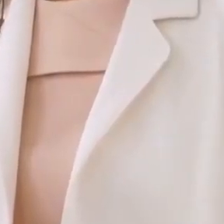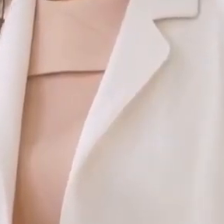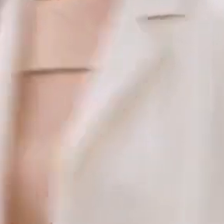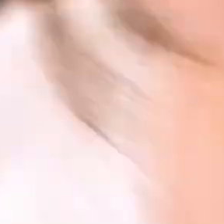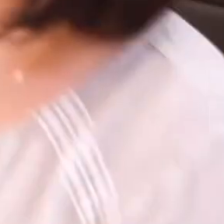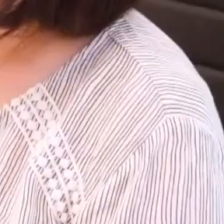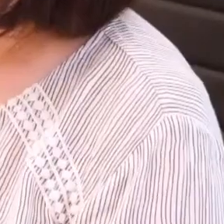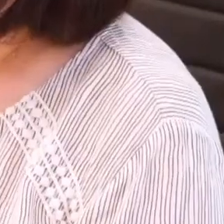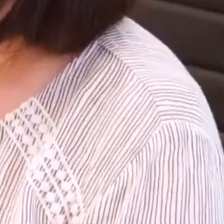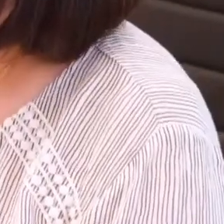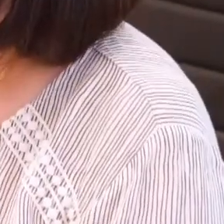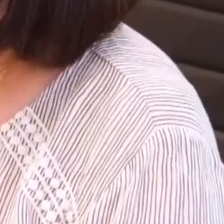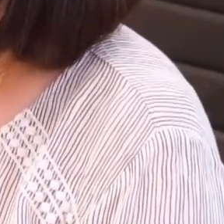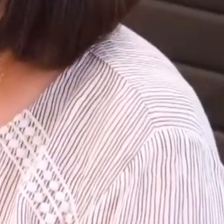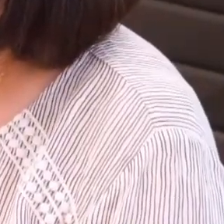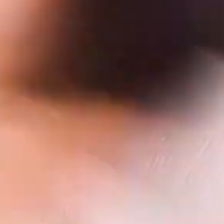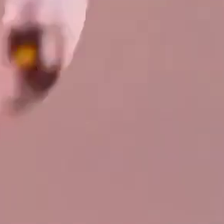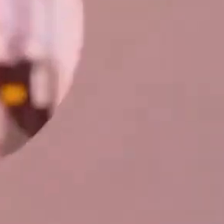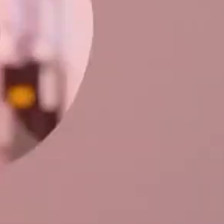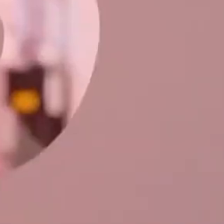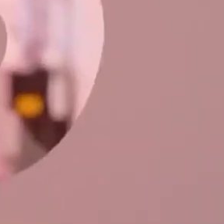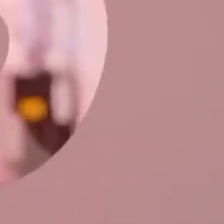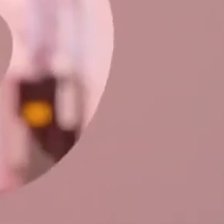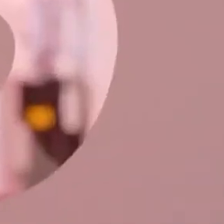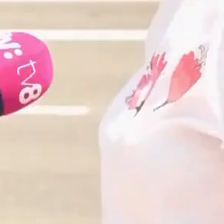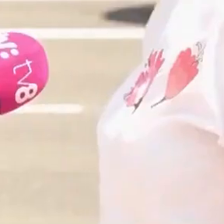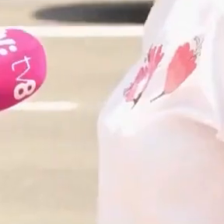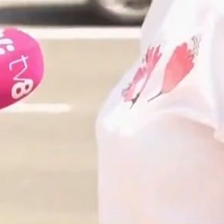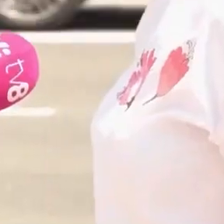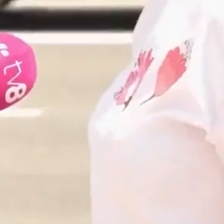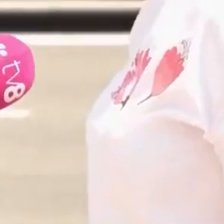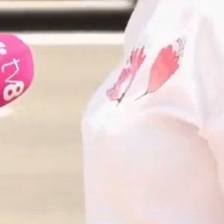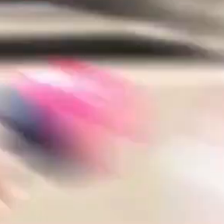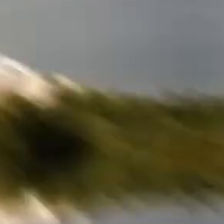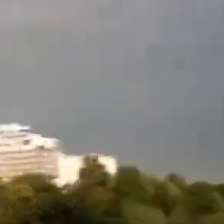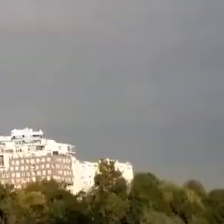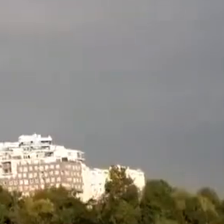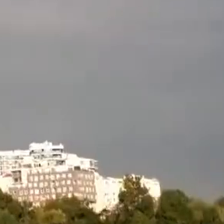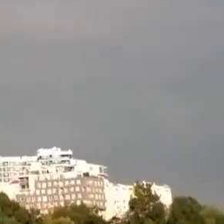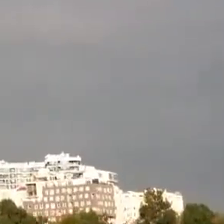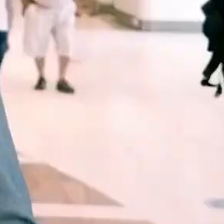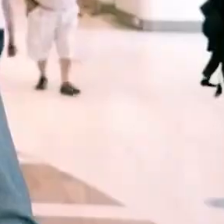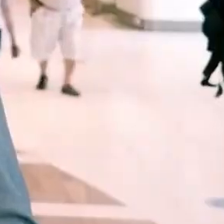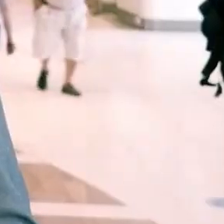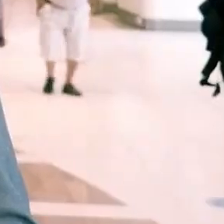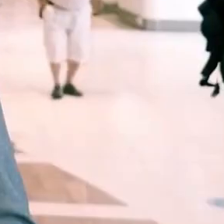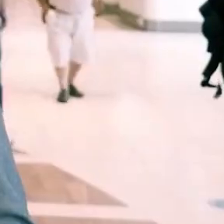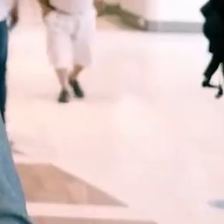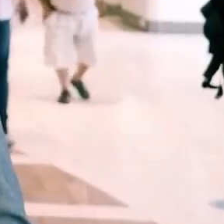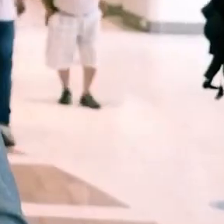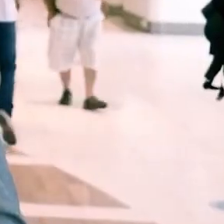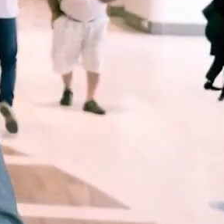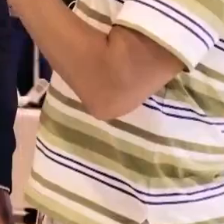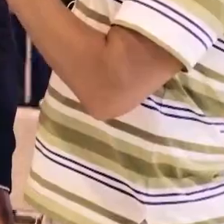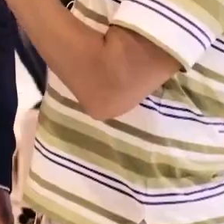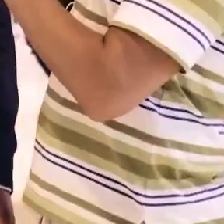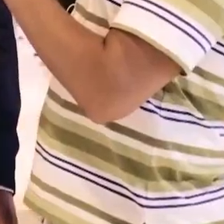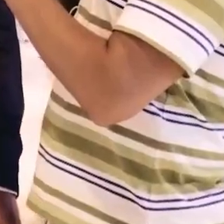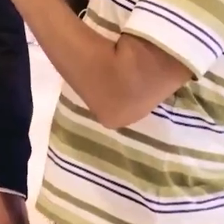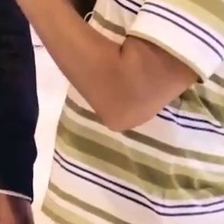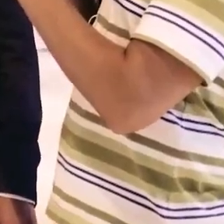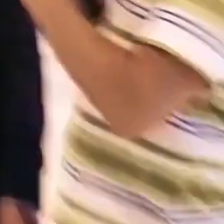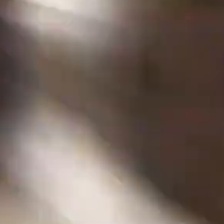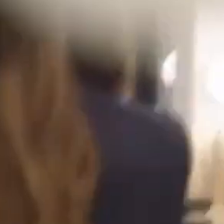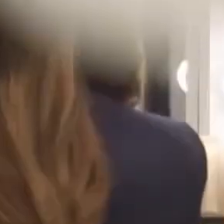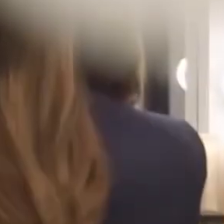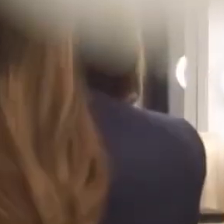proasta si libere care spune adevărul așa cum este el subiecte care te privesc care te inspiră care îți dau putere să